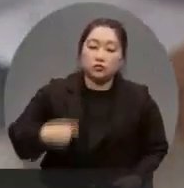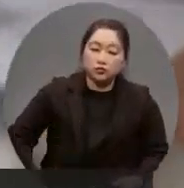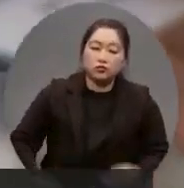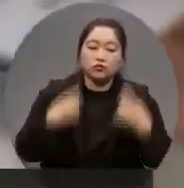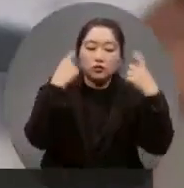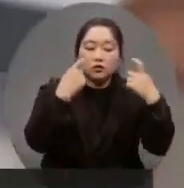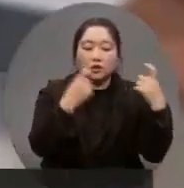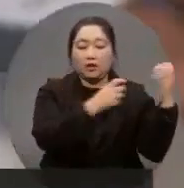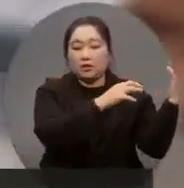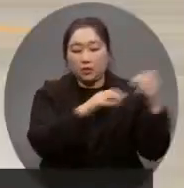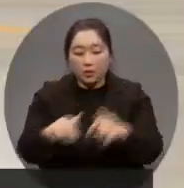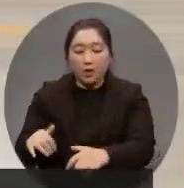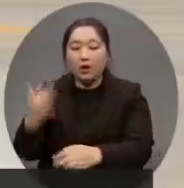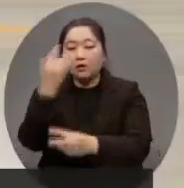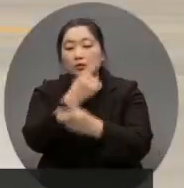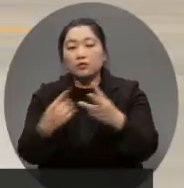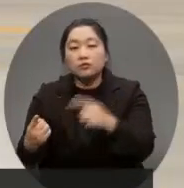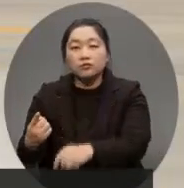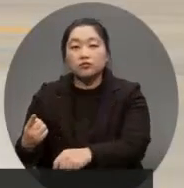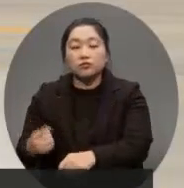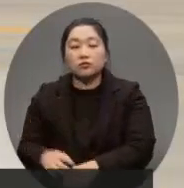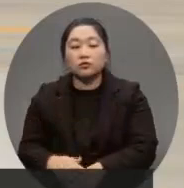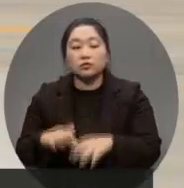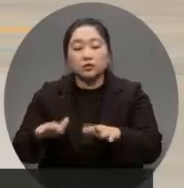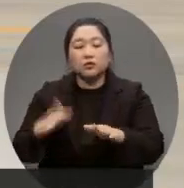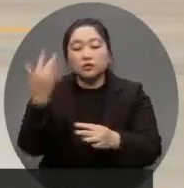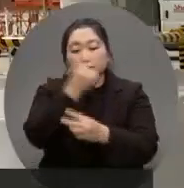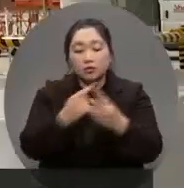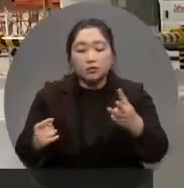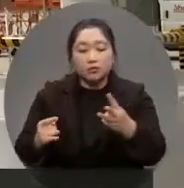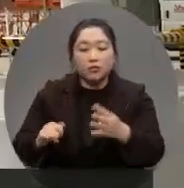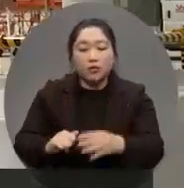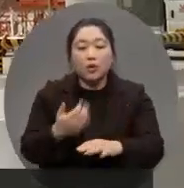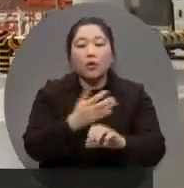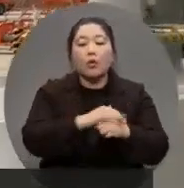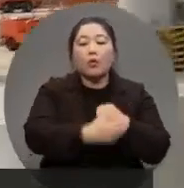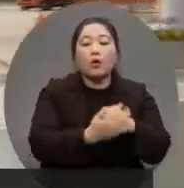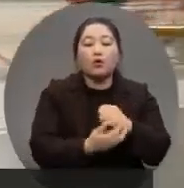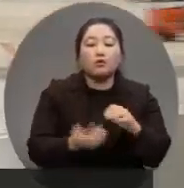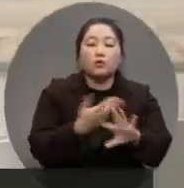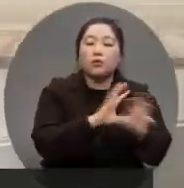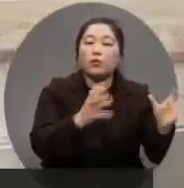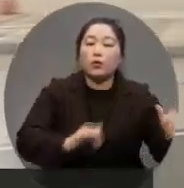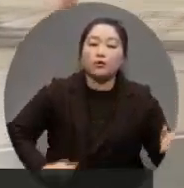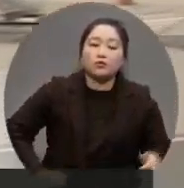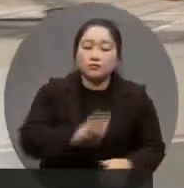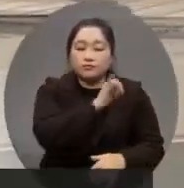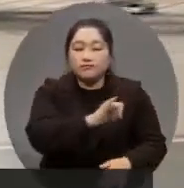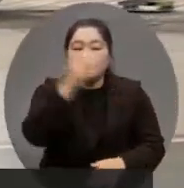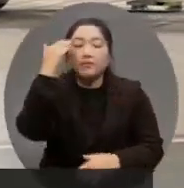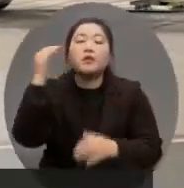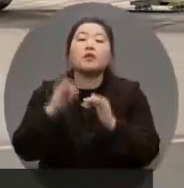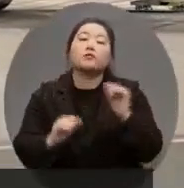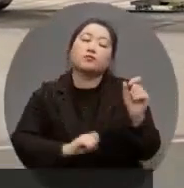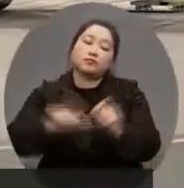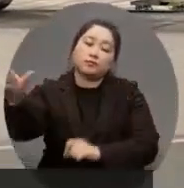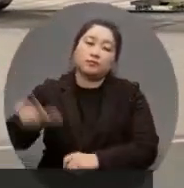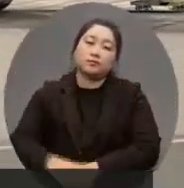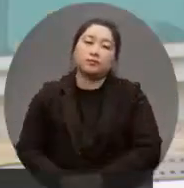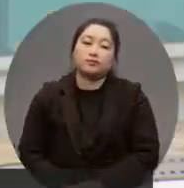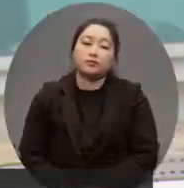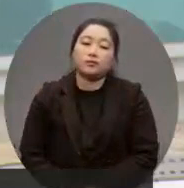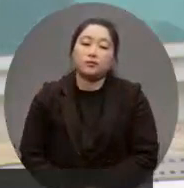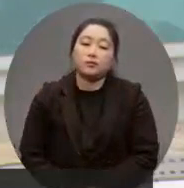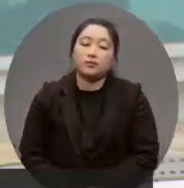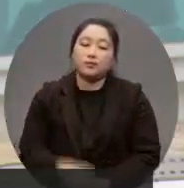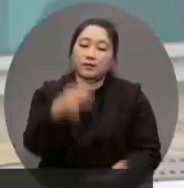관광객이 청주공항을 통해 들어왔다면 지금은 청주공항을 통해 외국으로 나가는 국내 관광객이 대부분입니다.